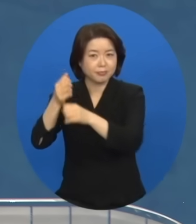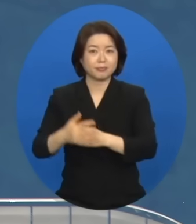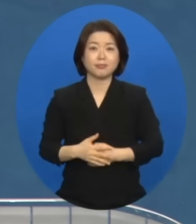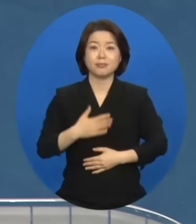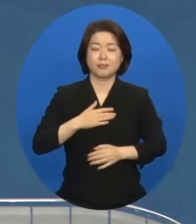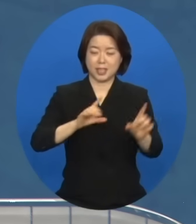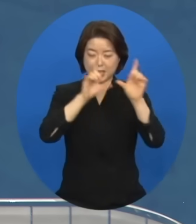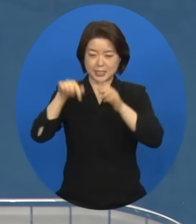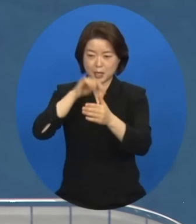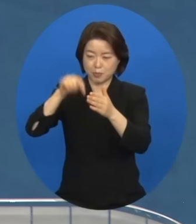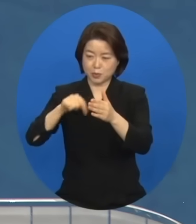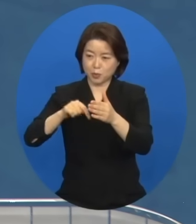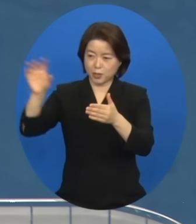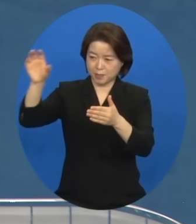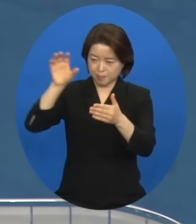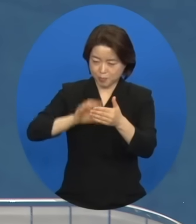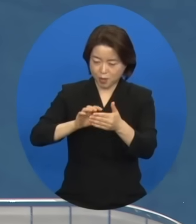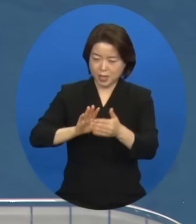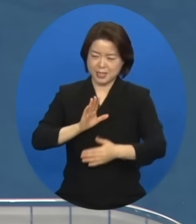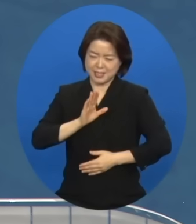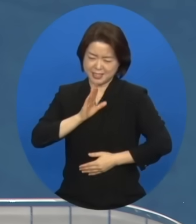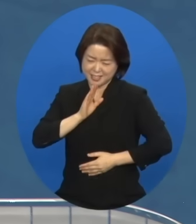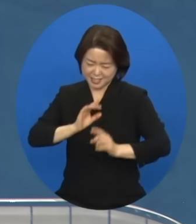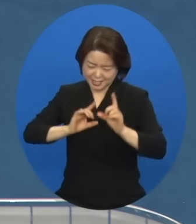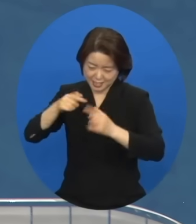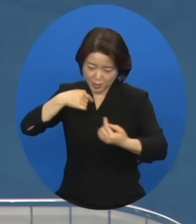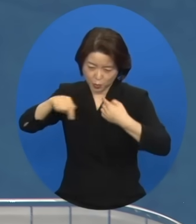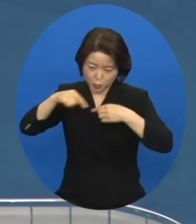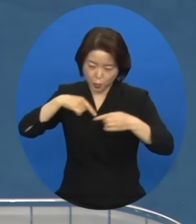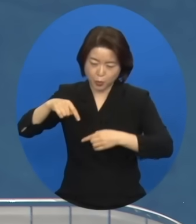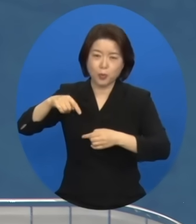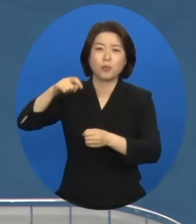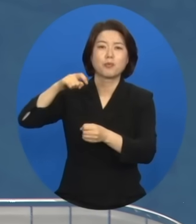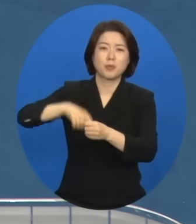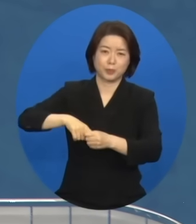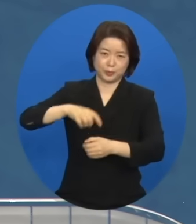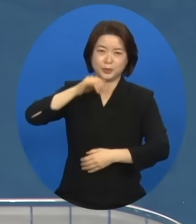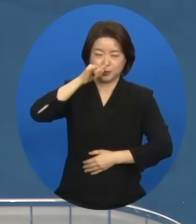속에 하나님이 실제가 되게 하시는 것이었습니다.